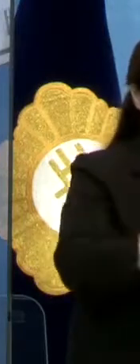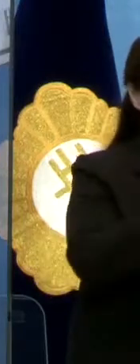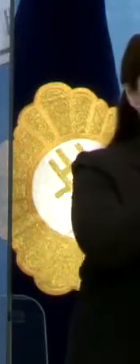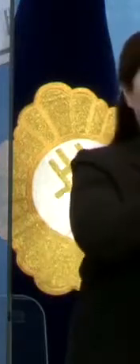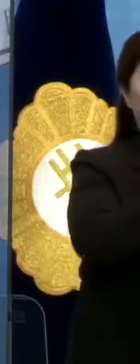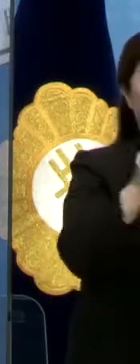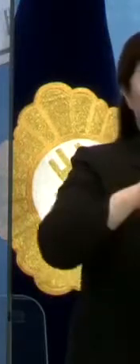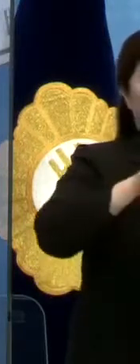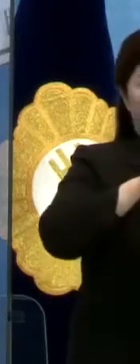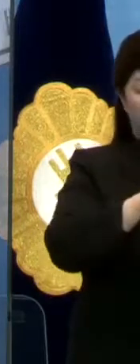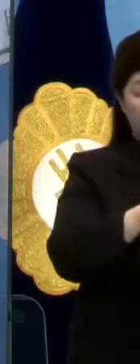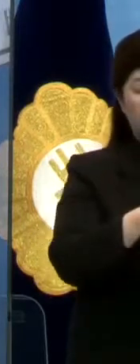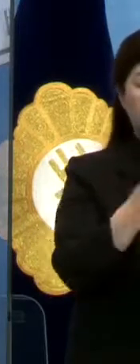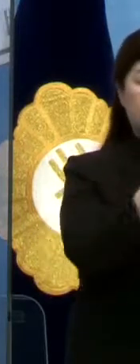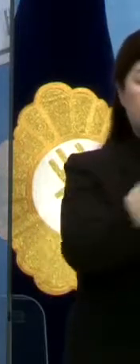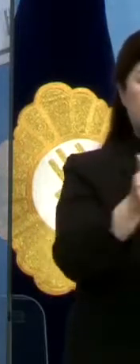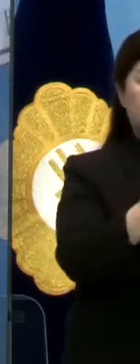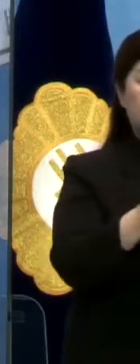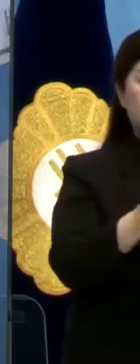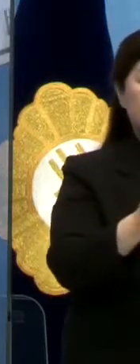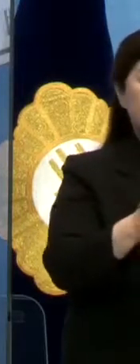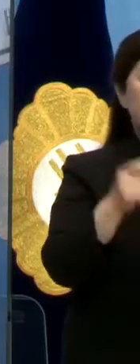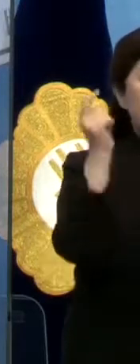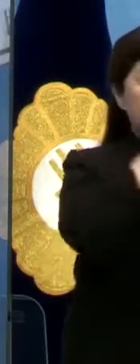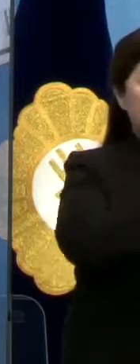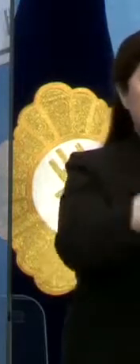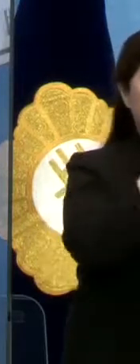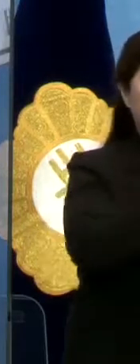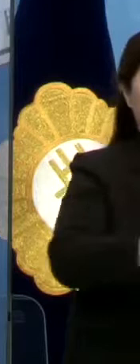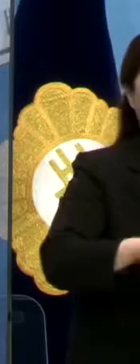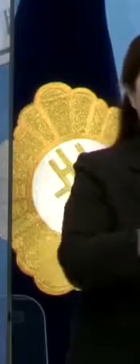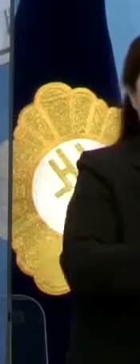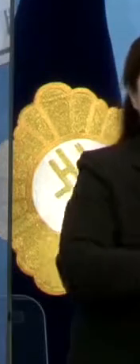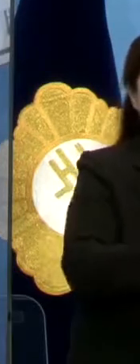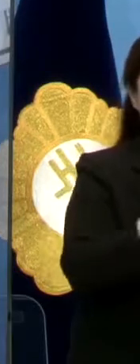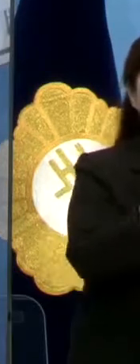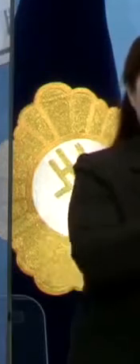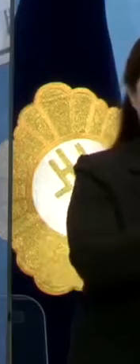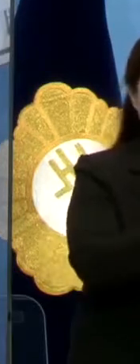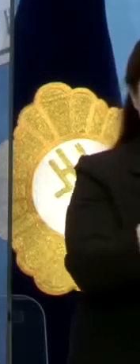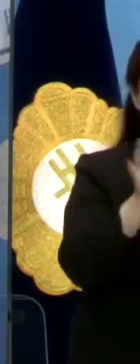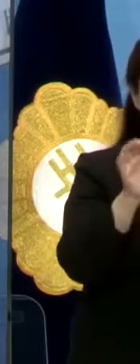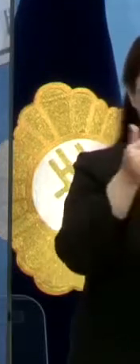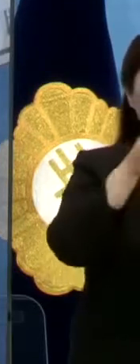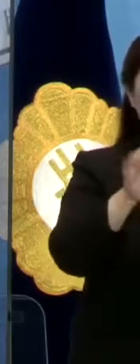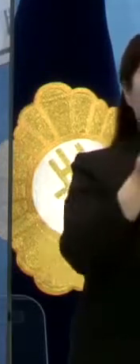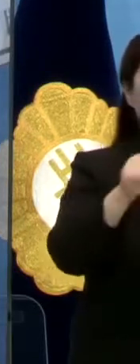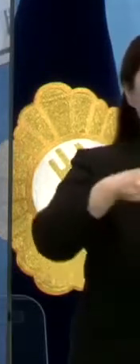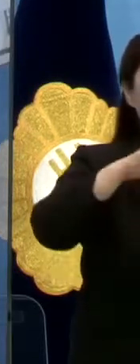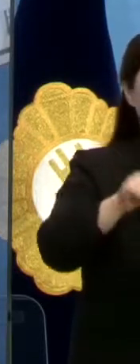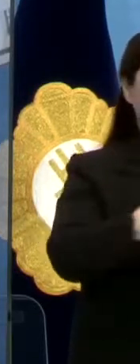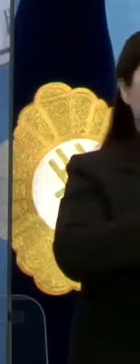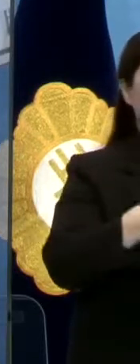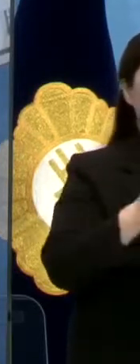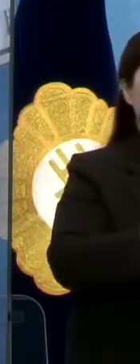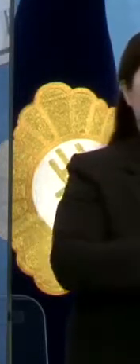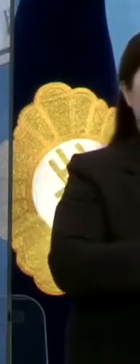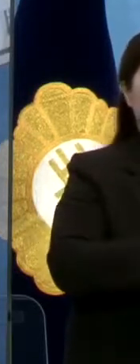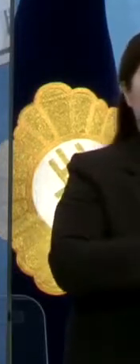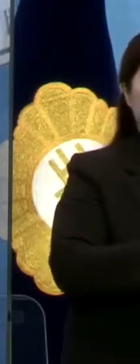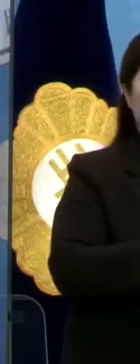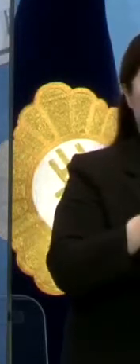평화상 범국민 추진위원회 위원장은 김항식 전 국무총리십니다. 추진위원회는 24일